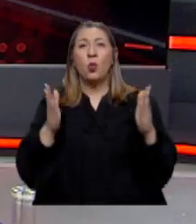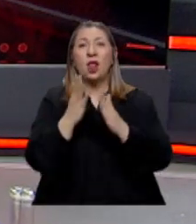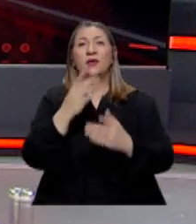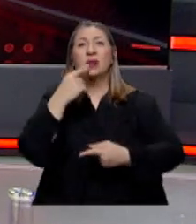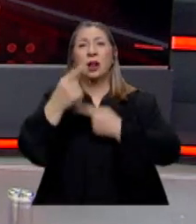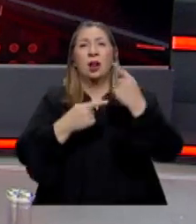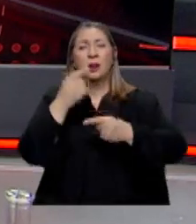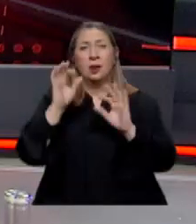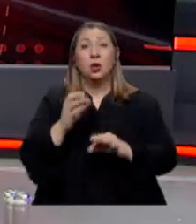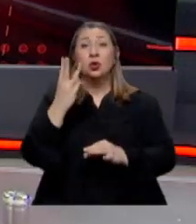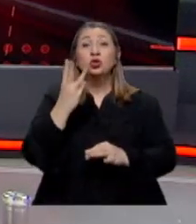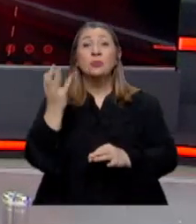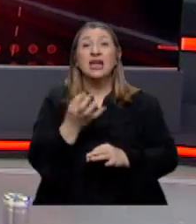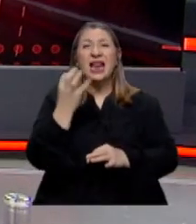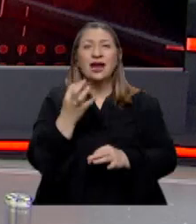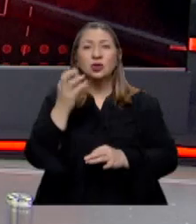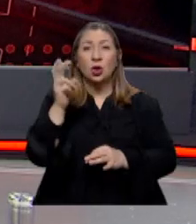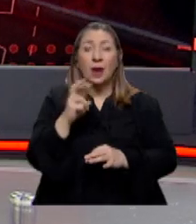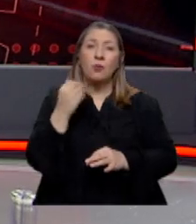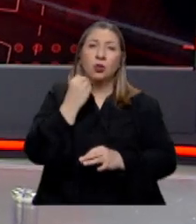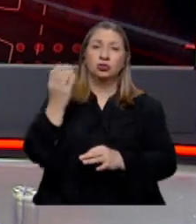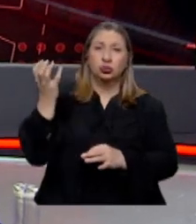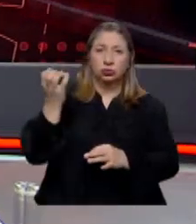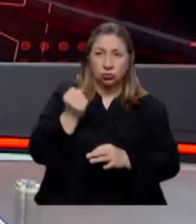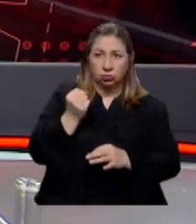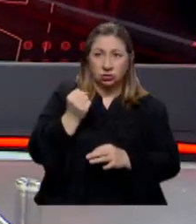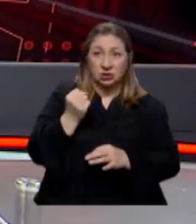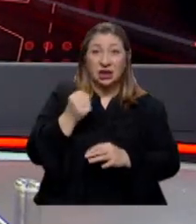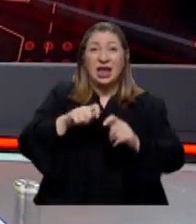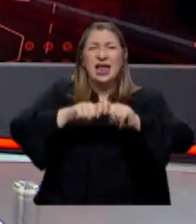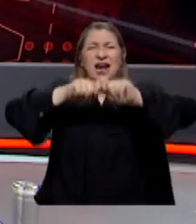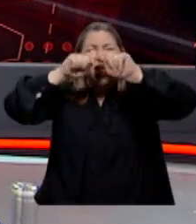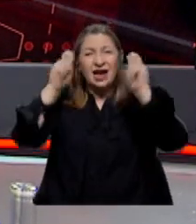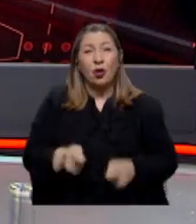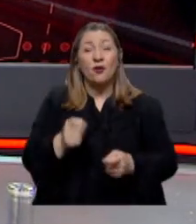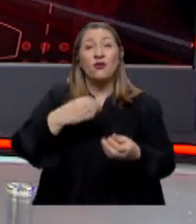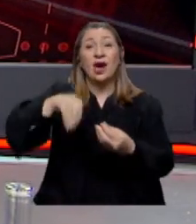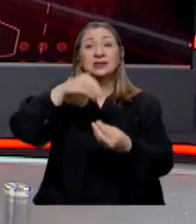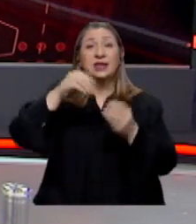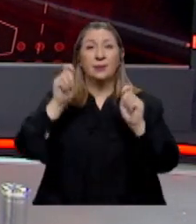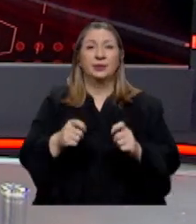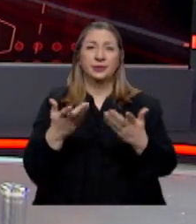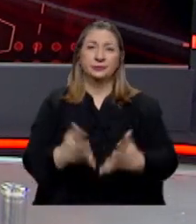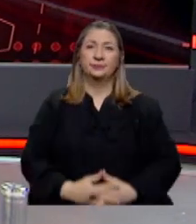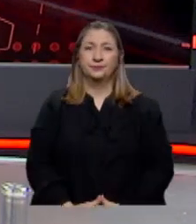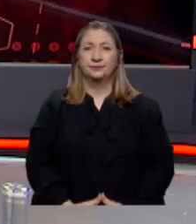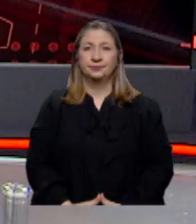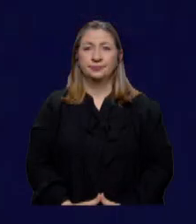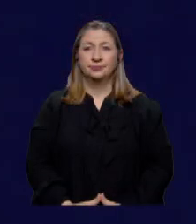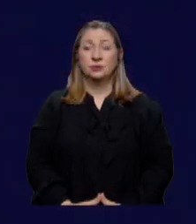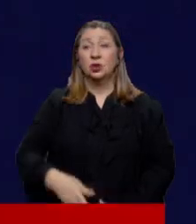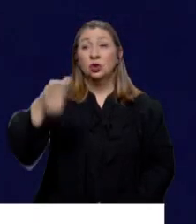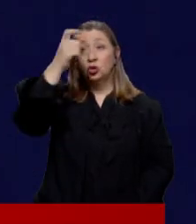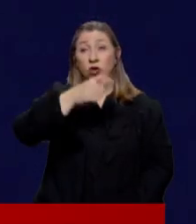diline düştük Çünkü 3 milyar dolarlık bir borçlanma ha rekor faizle yapıldı bu